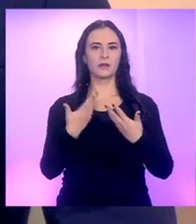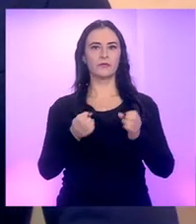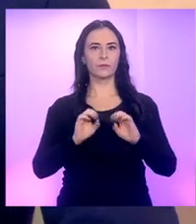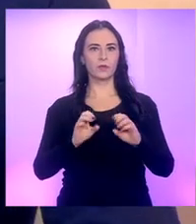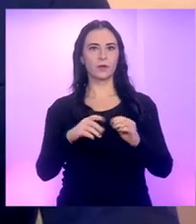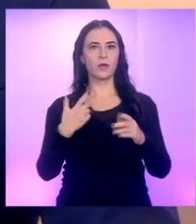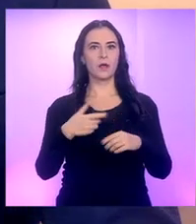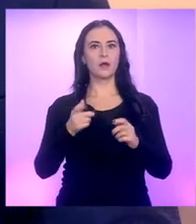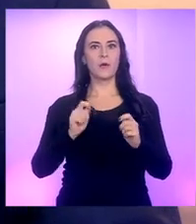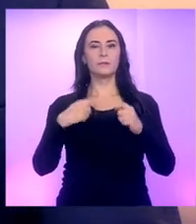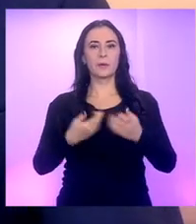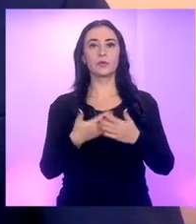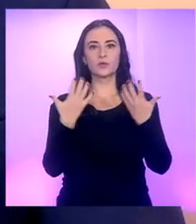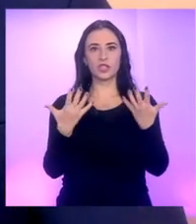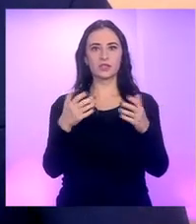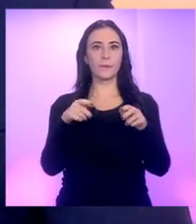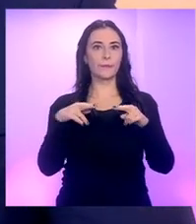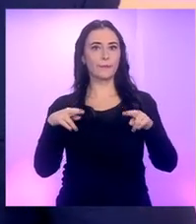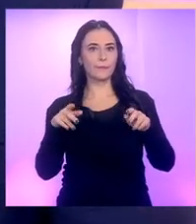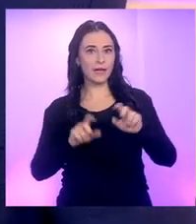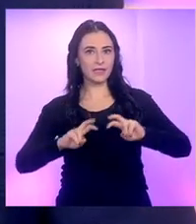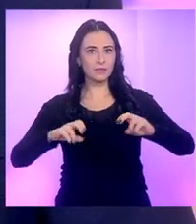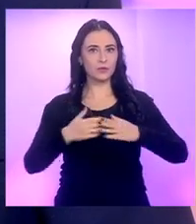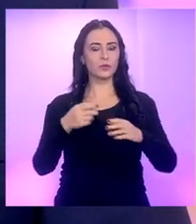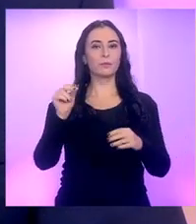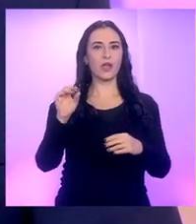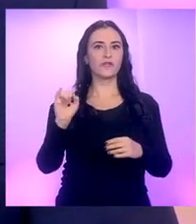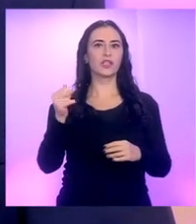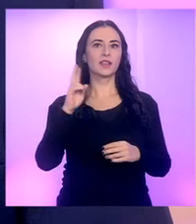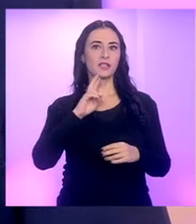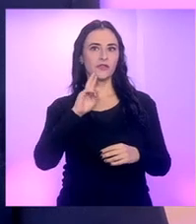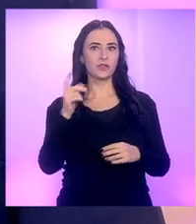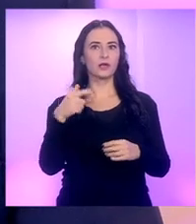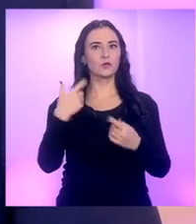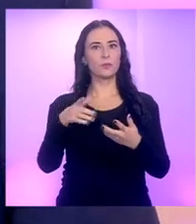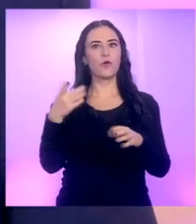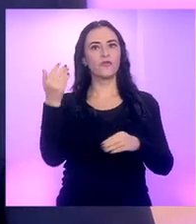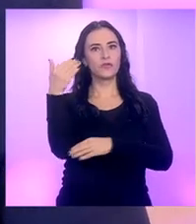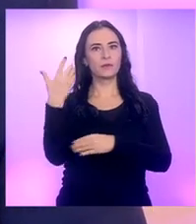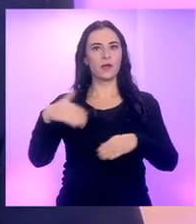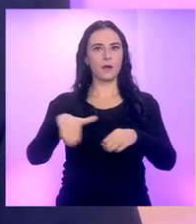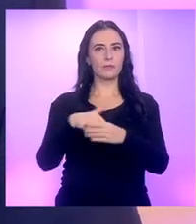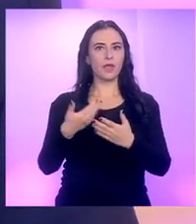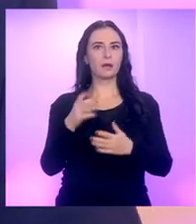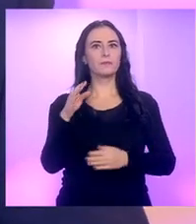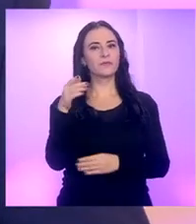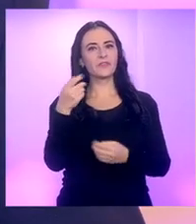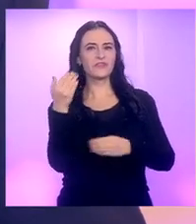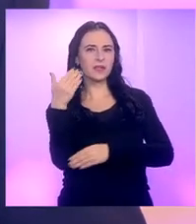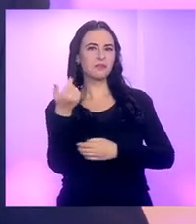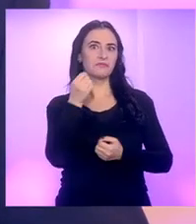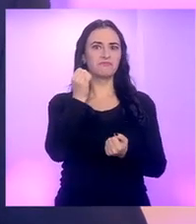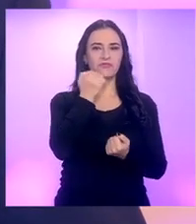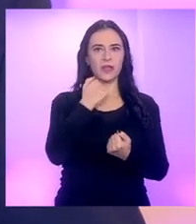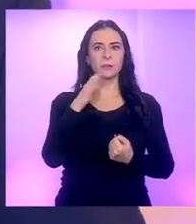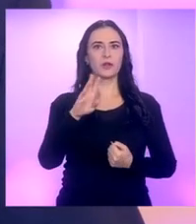Față de ultima oră, acum sunt zeci de percheziții în Prahova și Dâmbovița, după ce o firmă care organizează evenimente a angajat fictiv 43 de persoane și